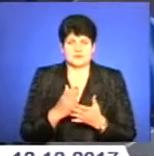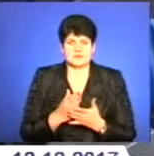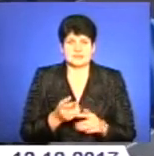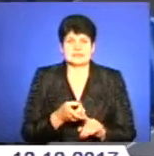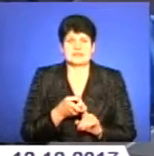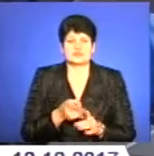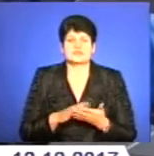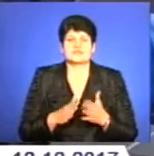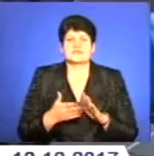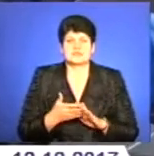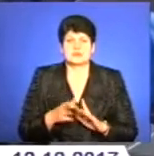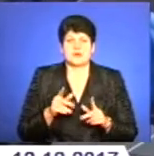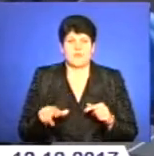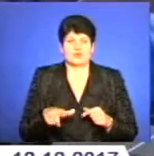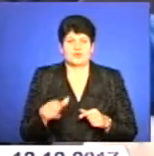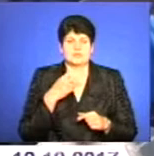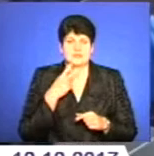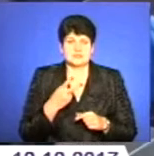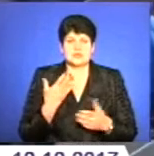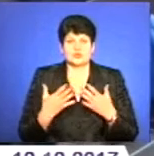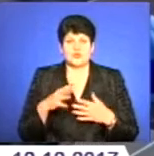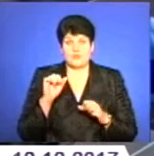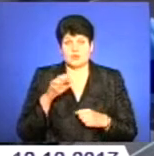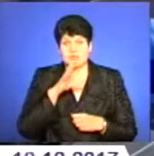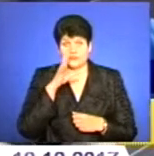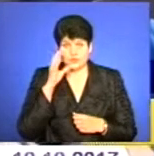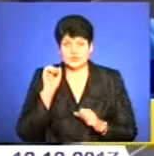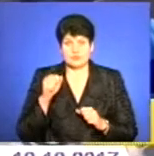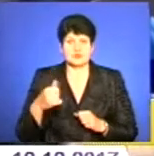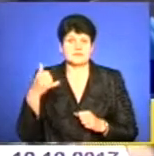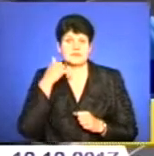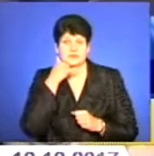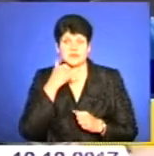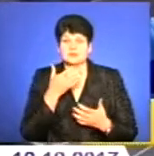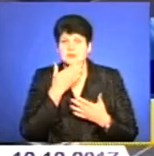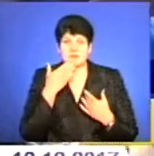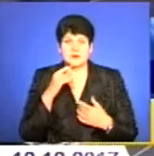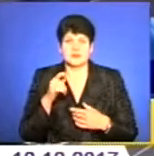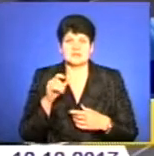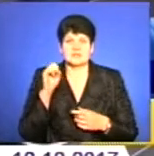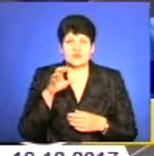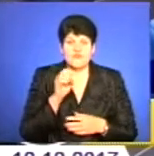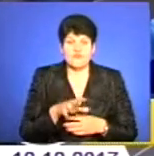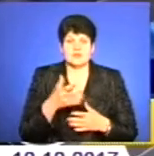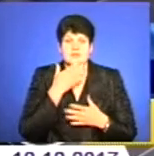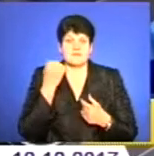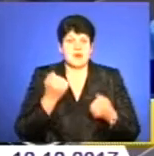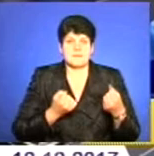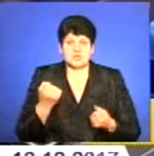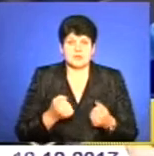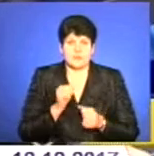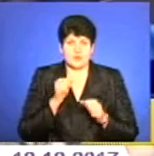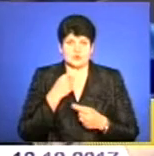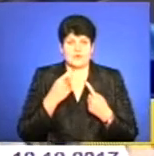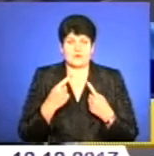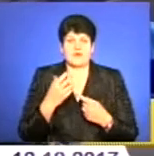від ситуації, як по дорозі дивитися. Наприклад, якщо можна вночі, можна взяти трубку. Якщо немає пішоходів, немає світлофорів, немає машин, можна поговорити.